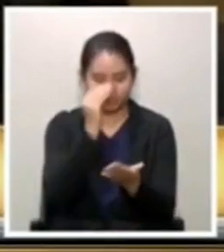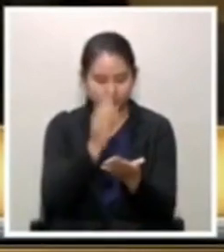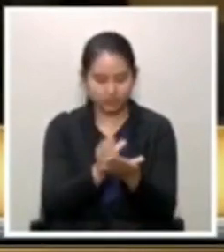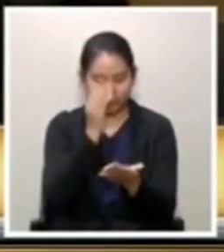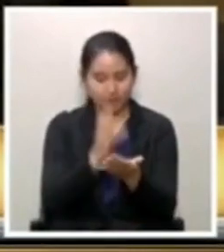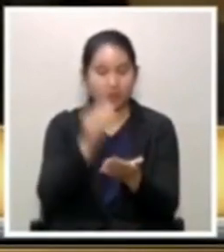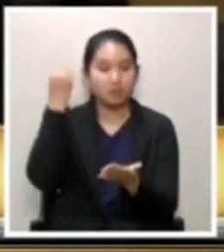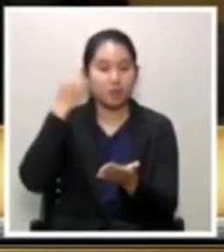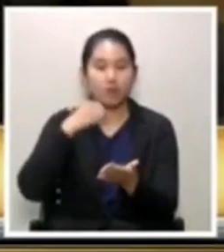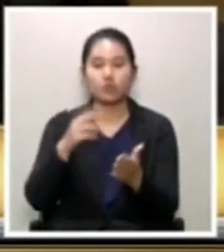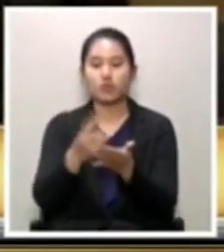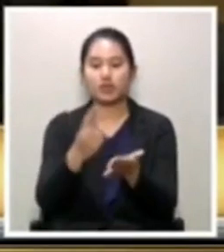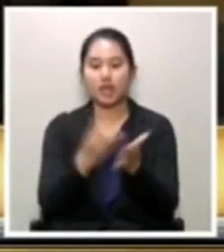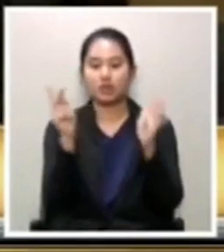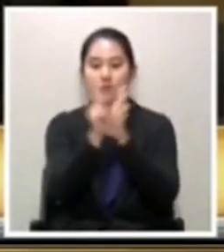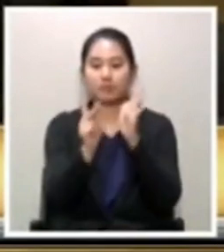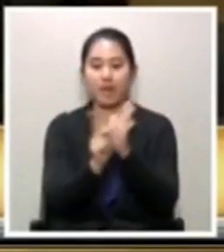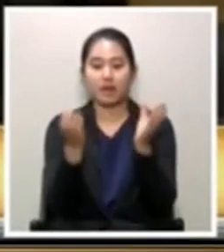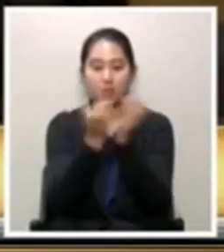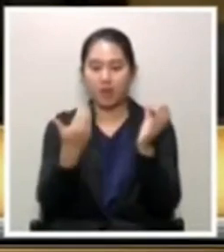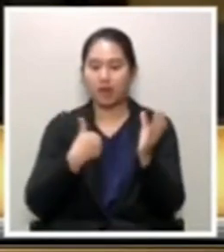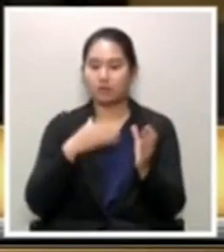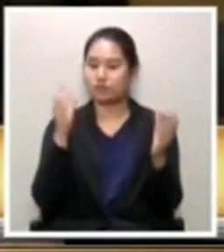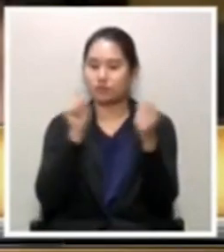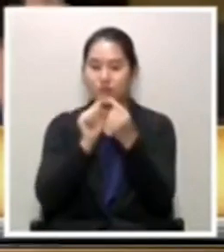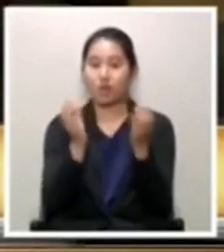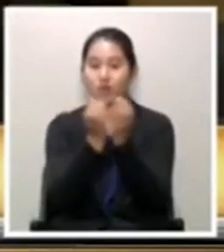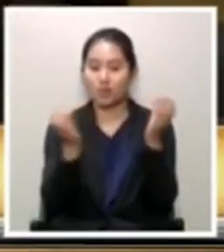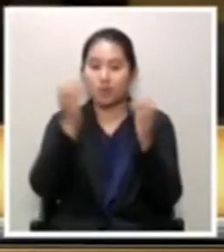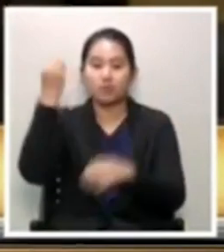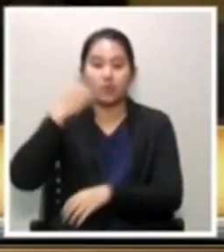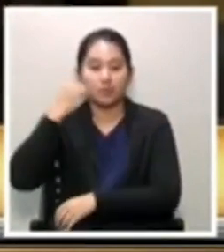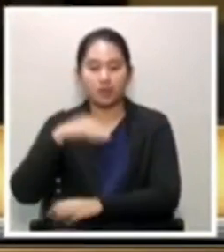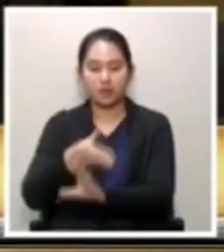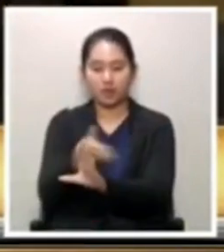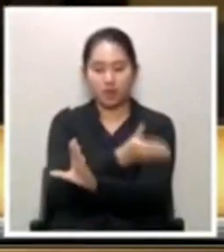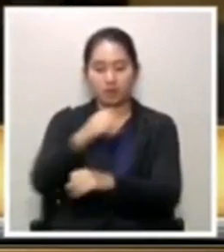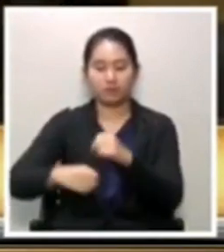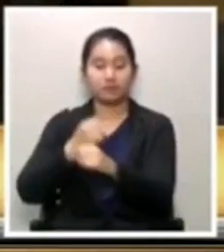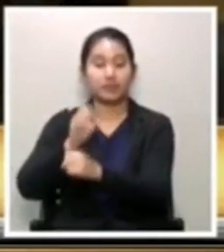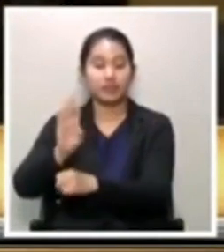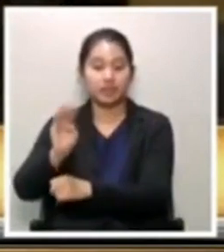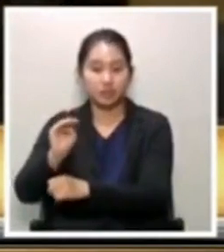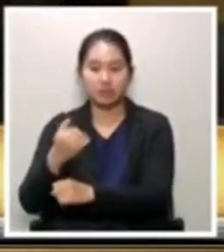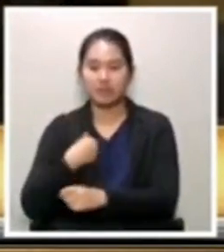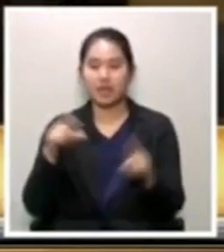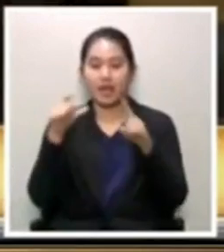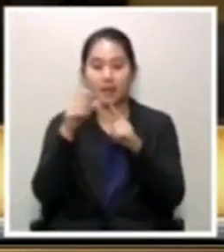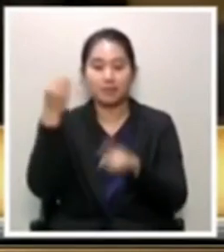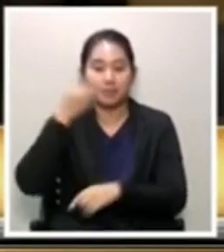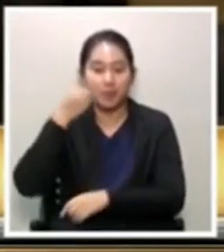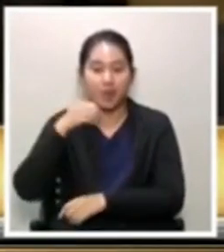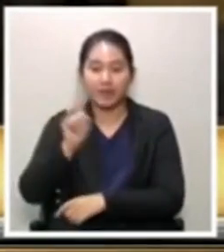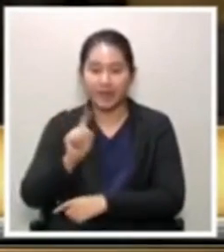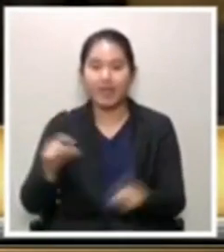ในวิชากฎหมายรัฐธรรมนูญและเราก็เป็นผู้ใช้รัฐธรรมนูญมาอย่างต่อเนื่องในยุคสมัยก่อนที่เกิดรัฐธรรมนูญ40เนี่ยมันเกิดคำหนึ่งที่ฮิตขึ้นมาคือลัทธิรัฐ